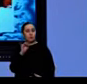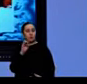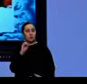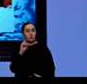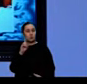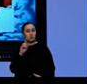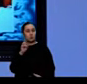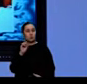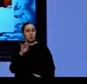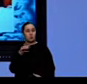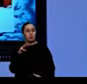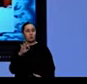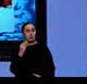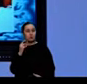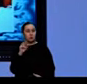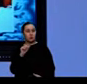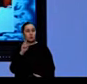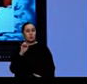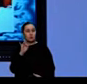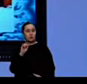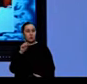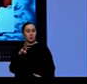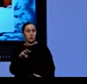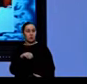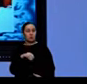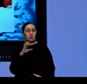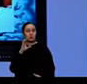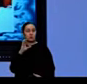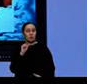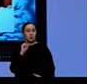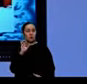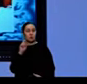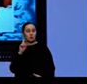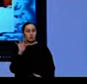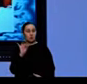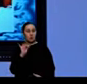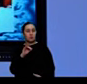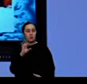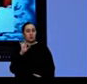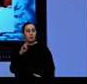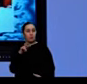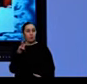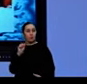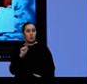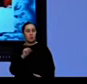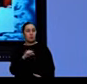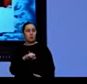Piyoz, kartoshka, karam, sabzi,